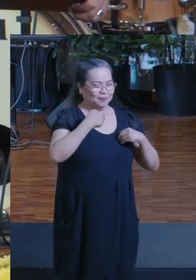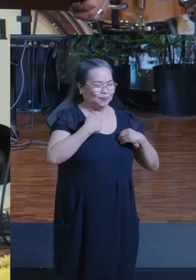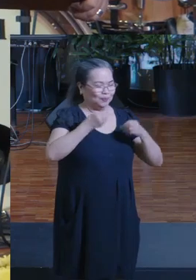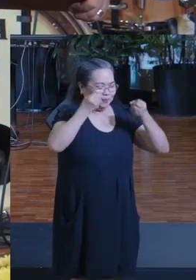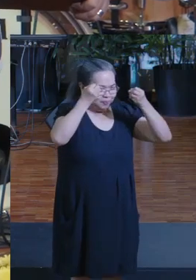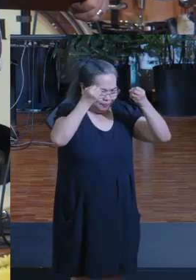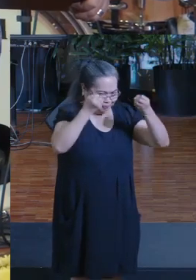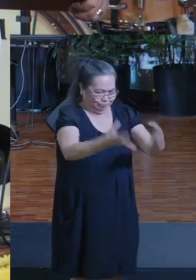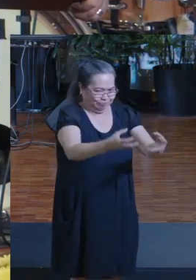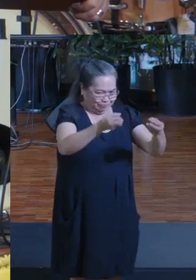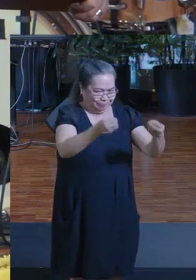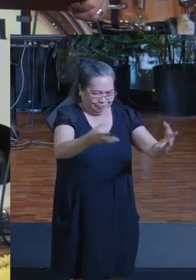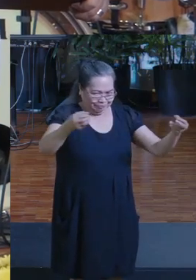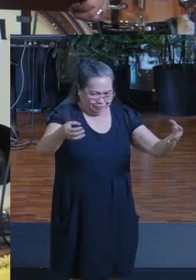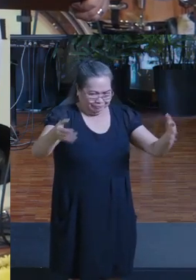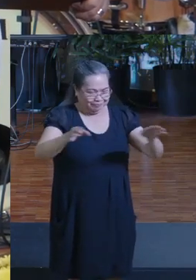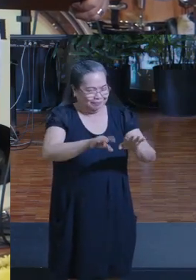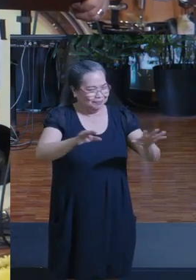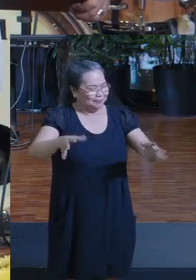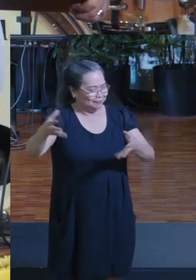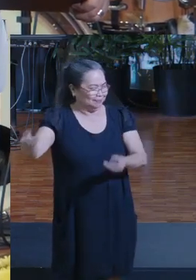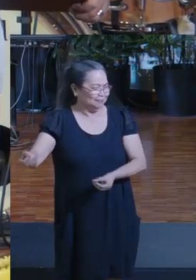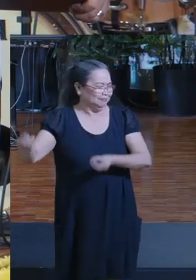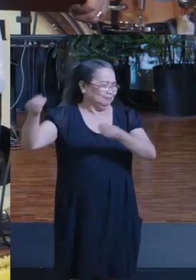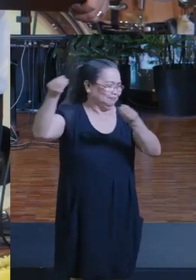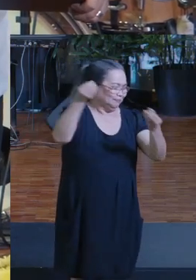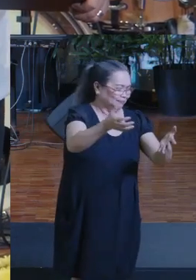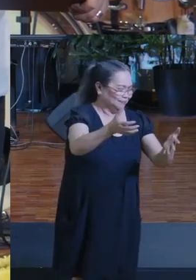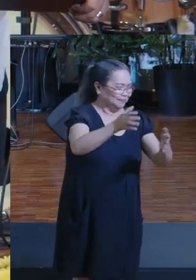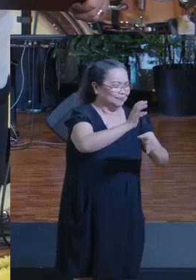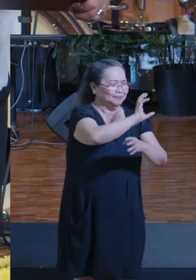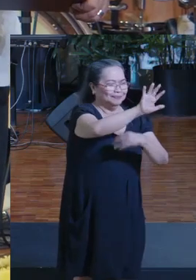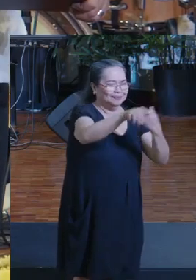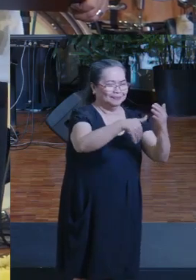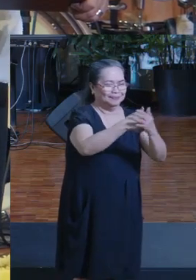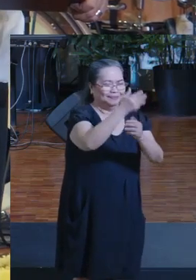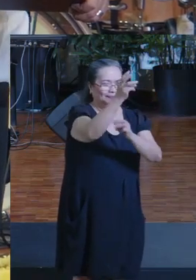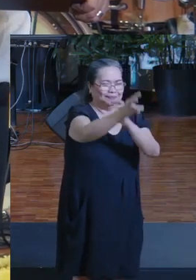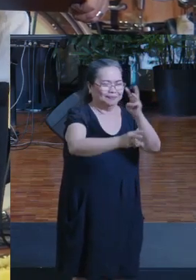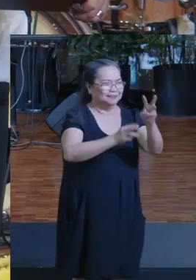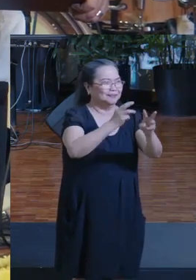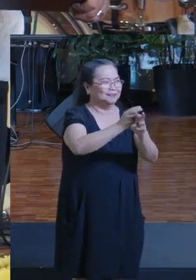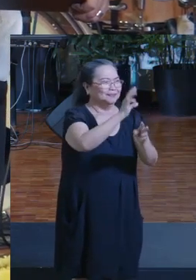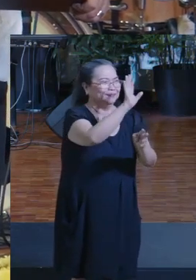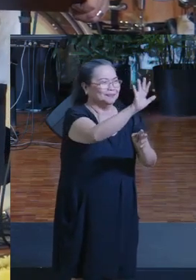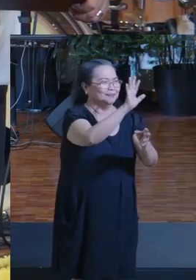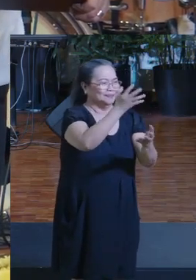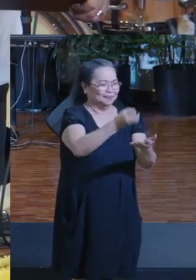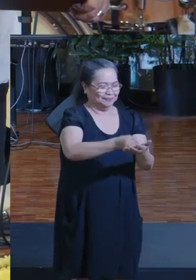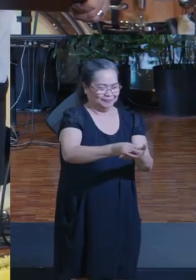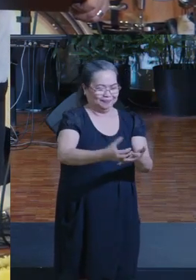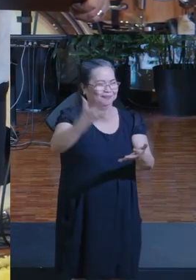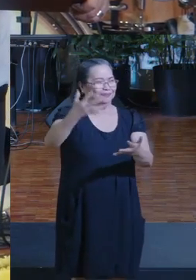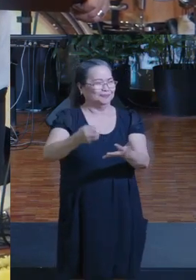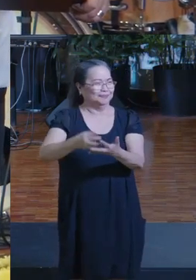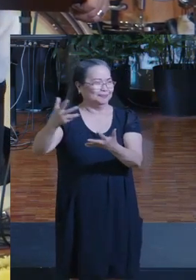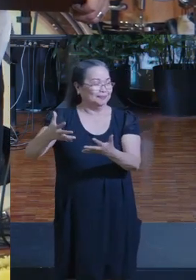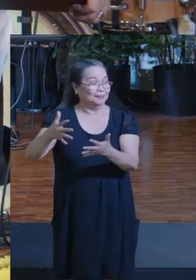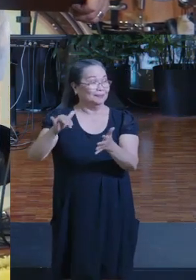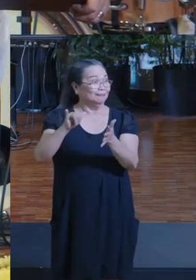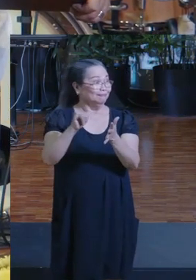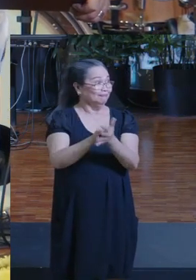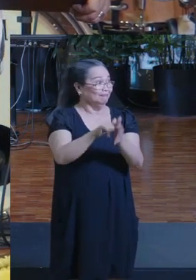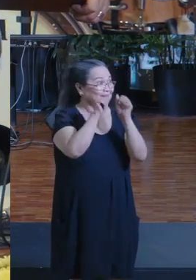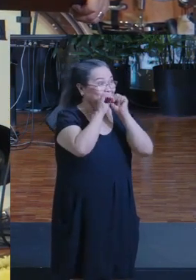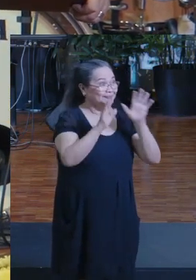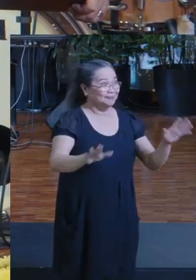inheritance, lahat ay ibibigay ko sa iyo. And the ends of the earth your possession. So yan po ang pagpapala na